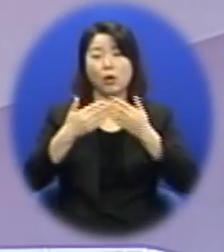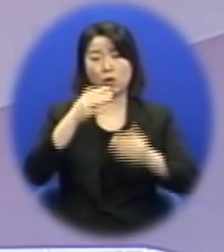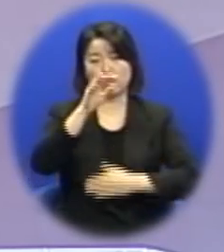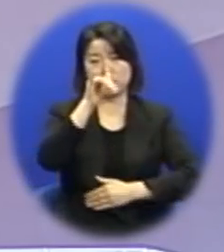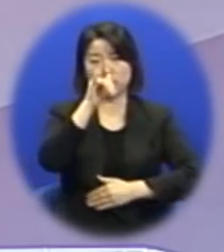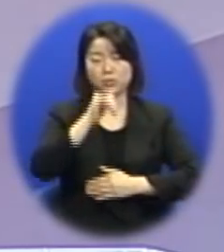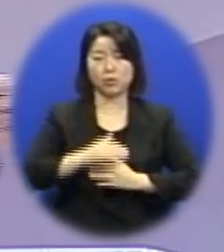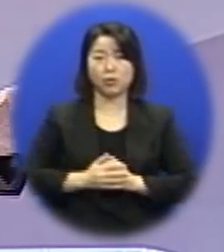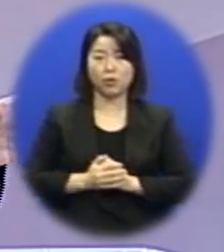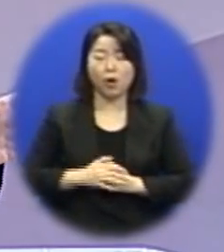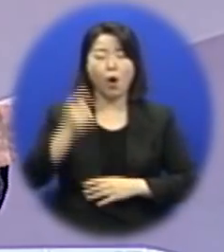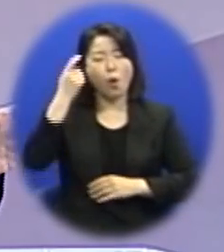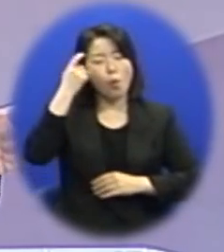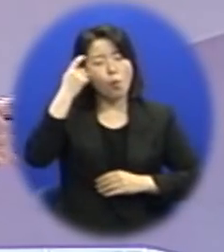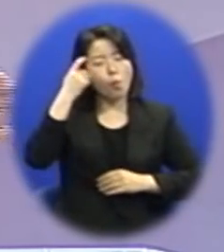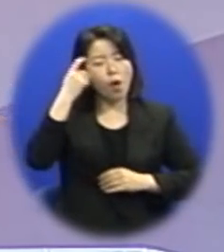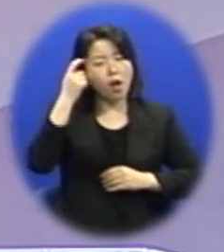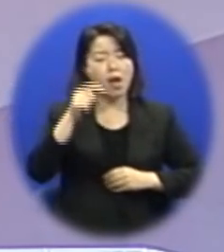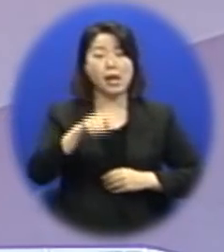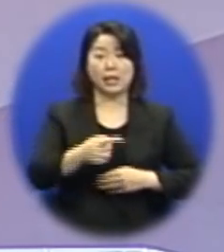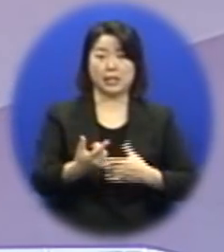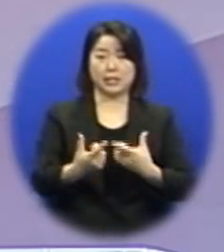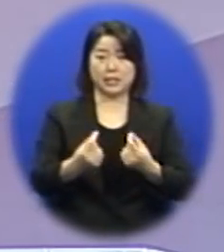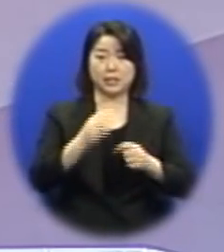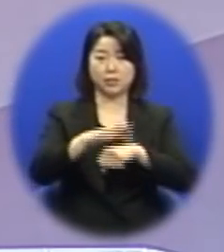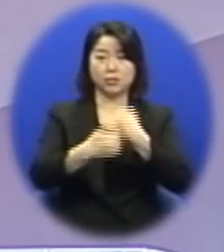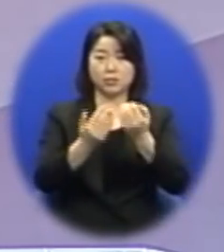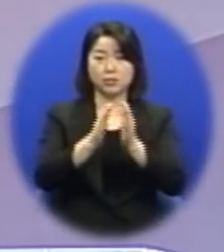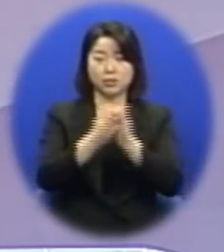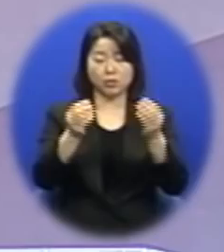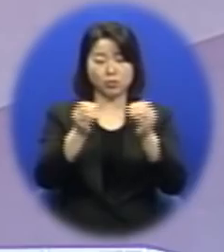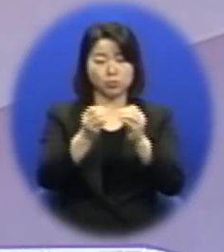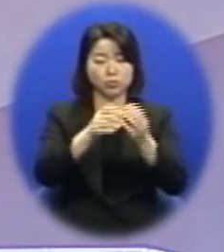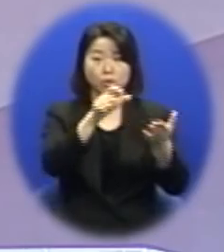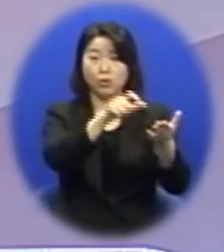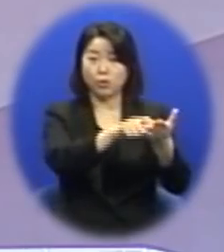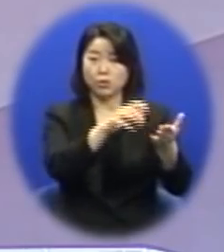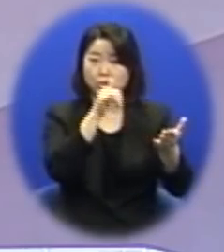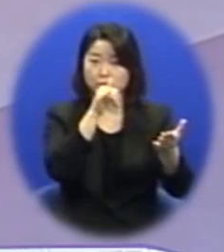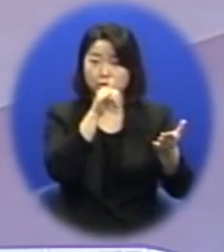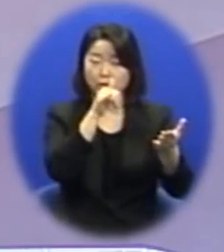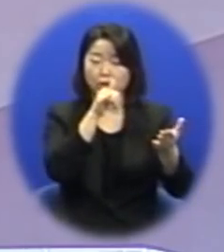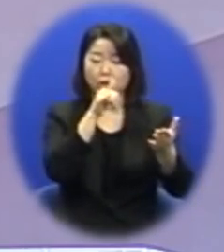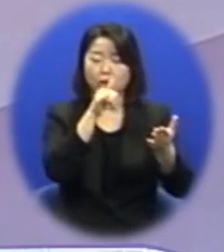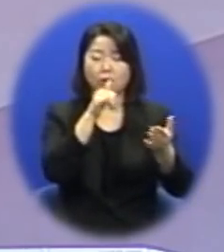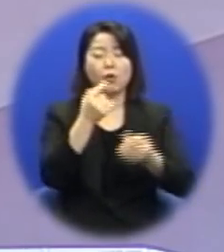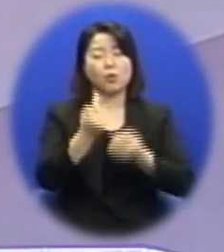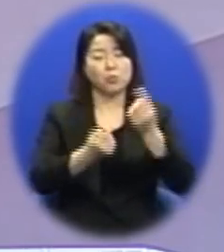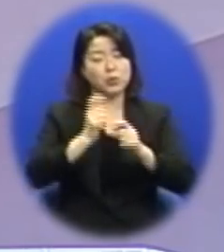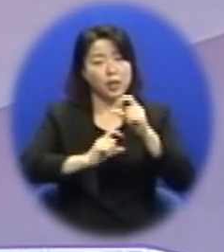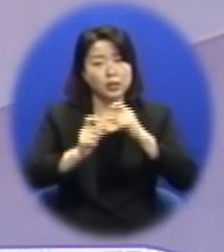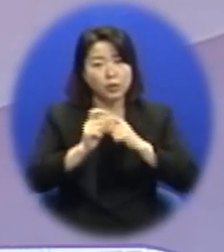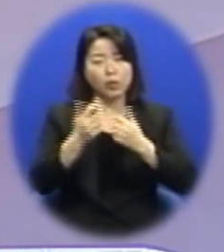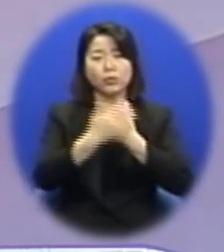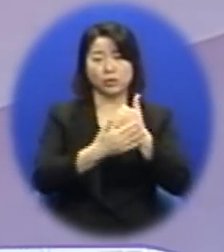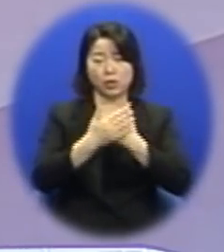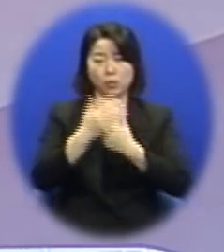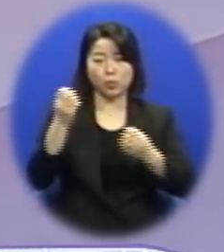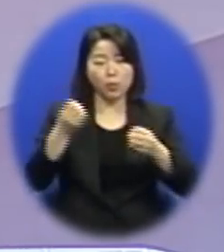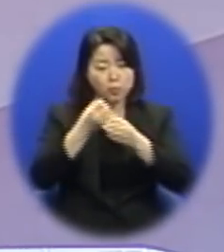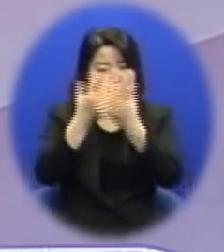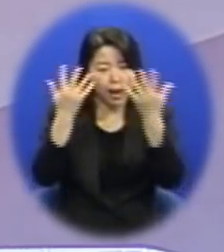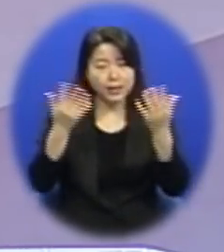을했습니다 왜 이런 성경을 에다가 두었을까요 이왕이면 좀 은혜로운 성경 밝은 그런